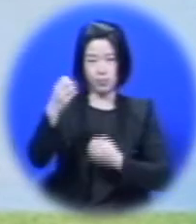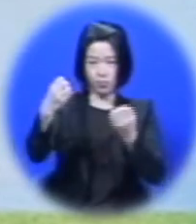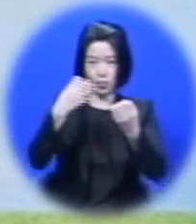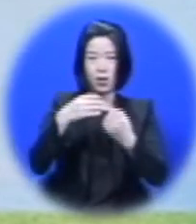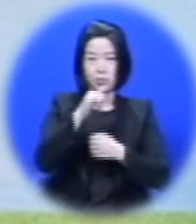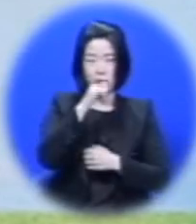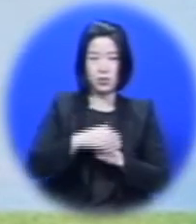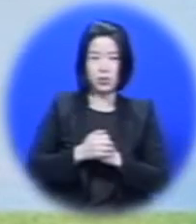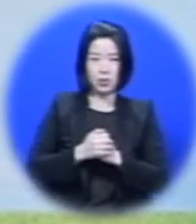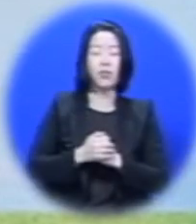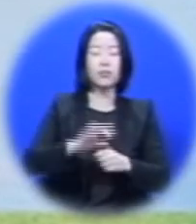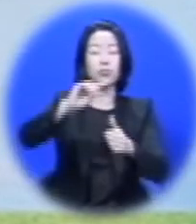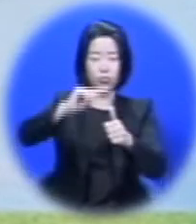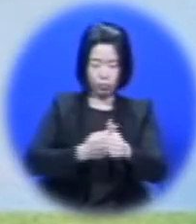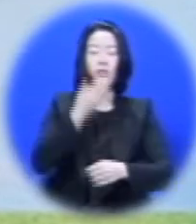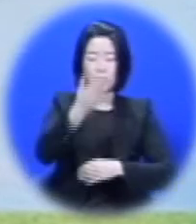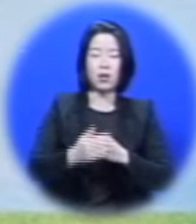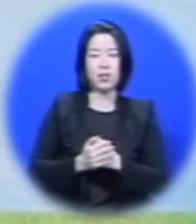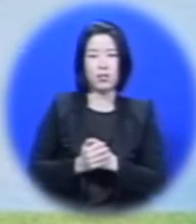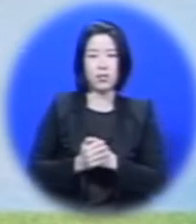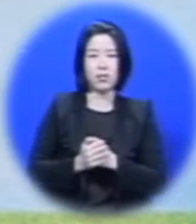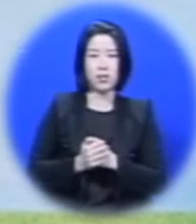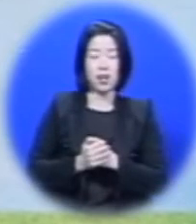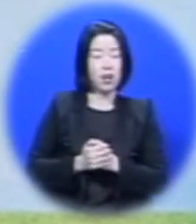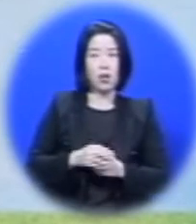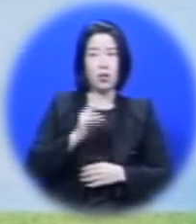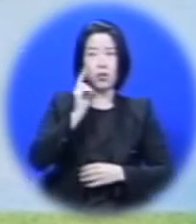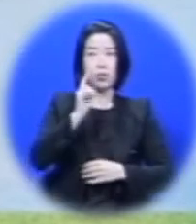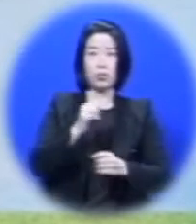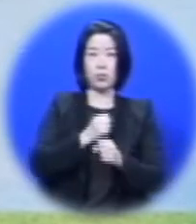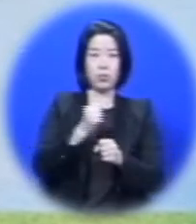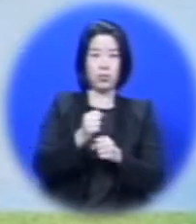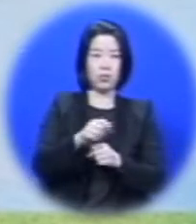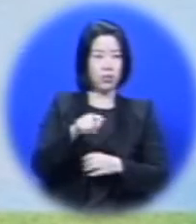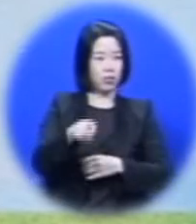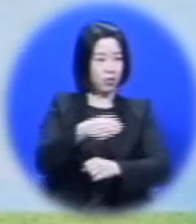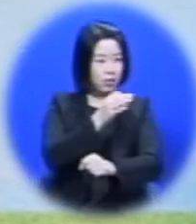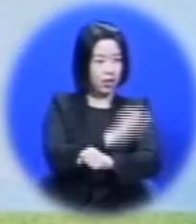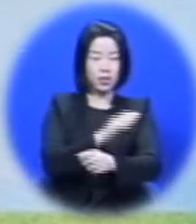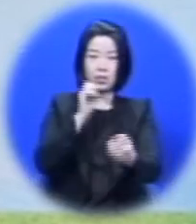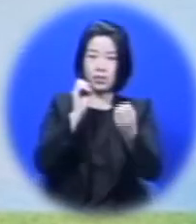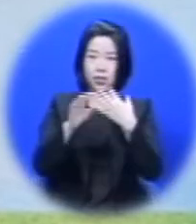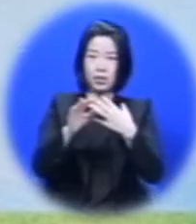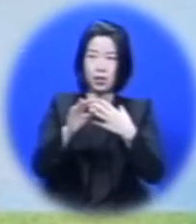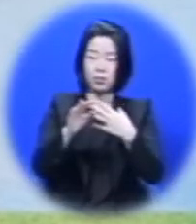그럼 당연히 할 수 있지. 너무 당황했대요. 이렇게 간단히 대답이 나올